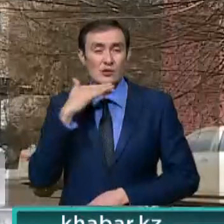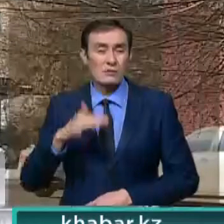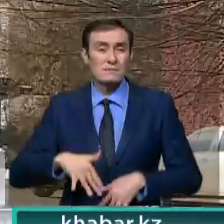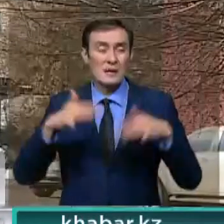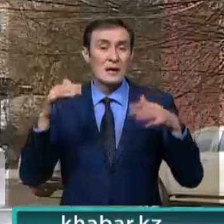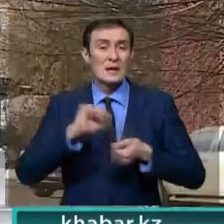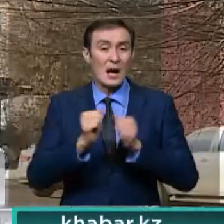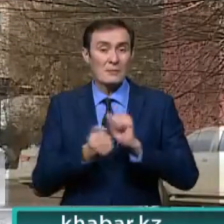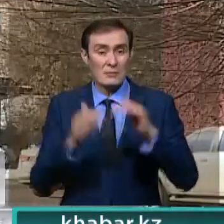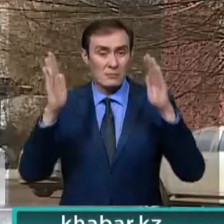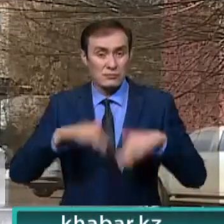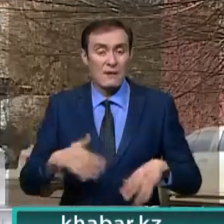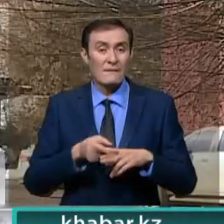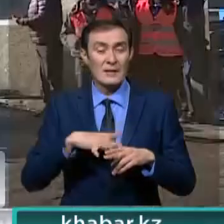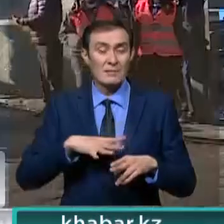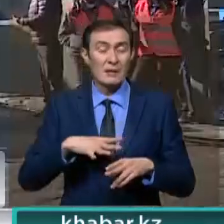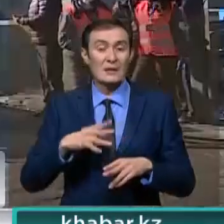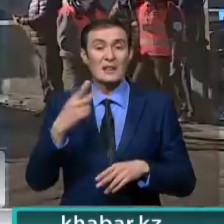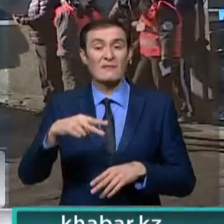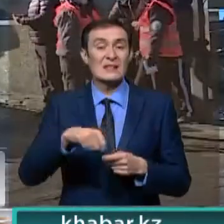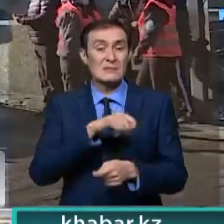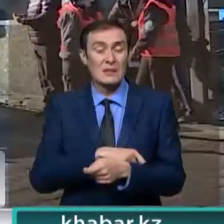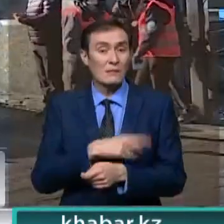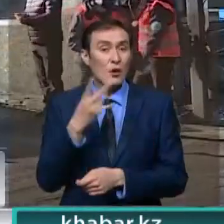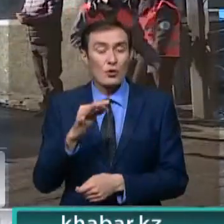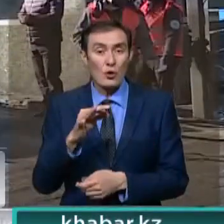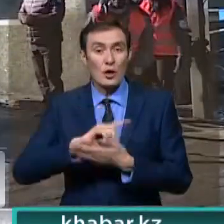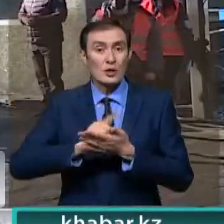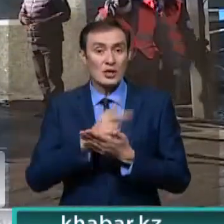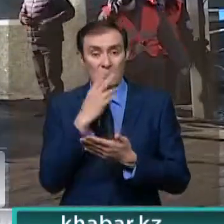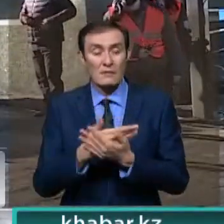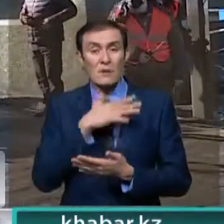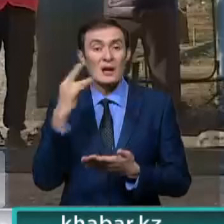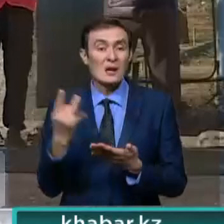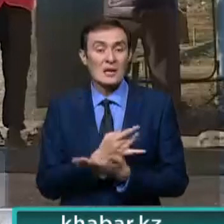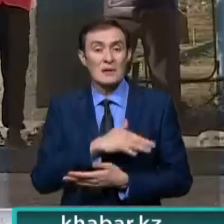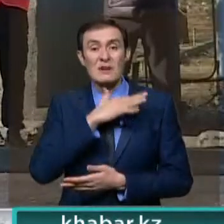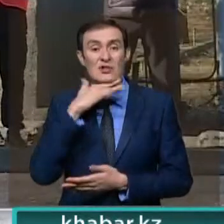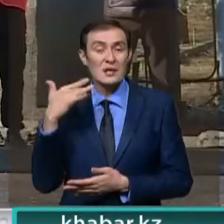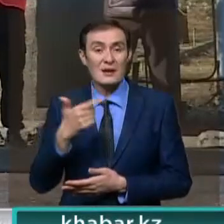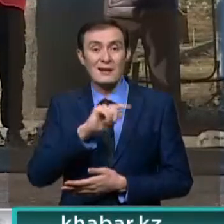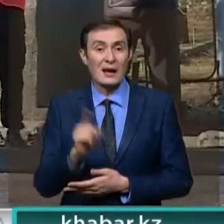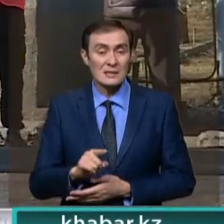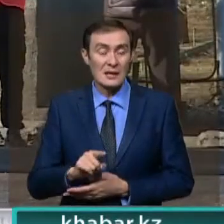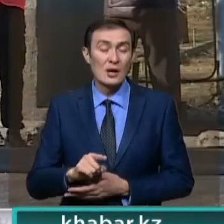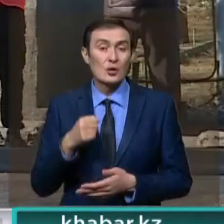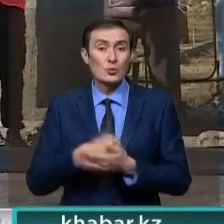выброшенной горной массой. На этот раз забой завалило на 20 метров, однако датчики показали многократное превышение концентрации газа – до